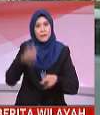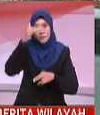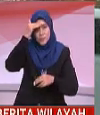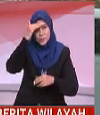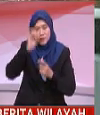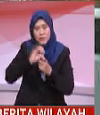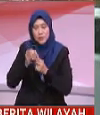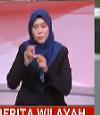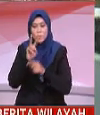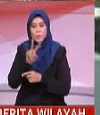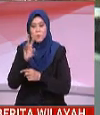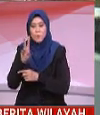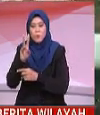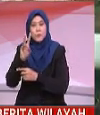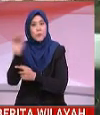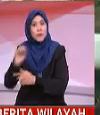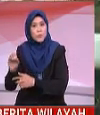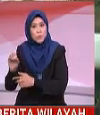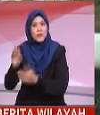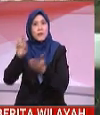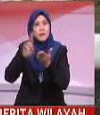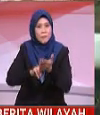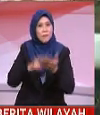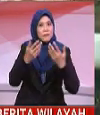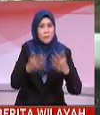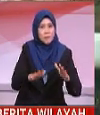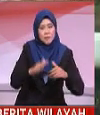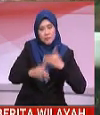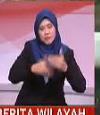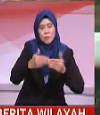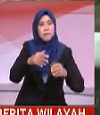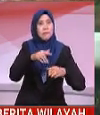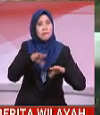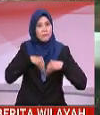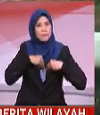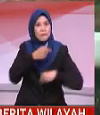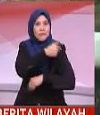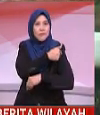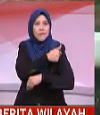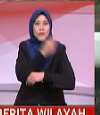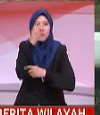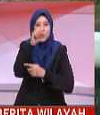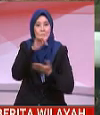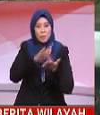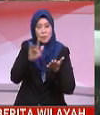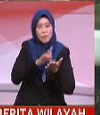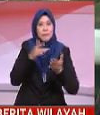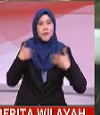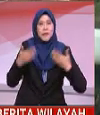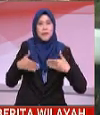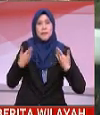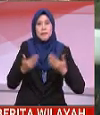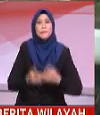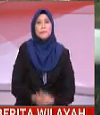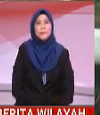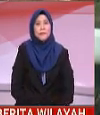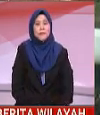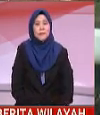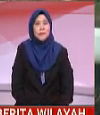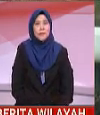atau 27% sahaja telah mendaftar untuk proses vaksinasi menerusi aplikasi My